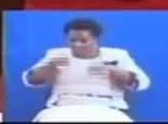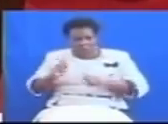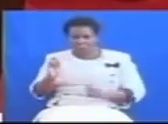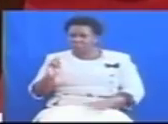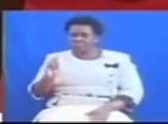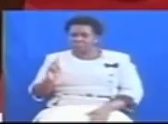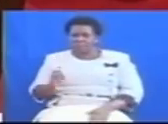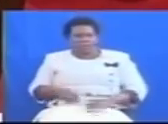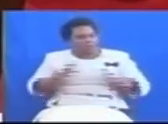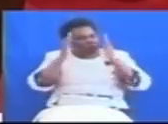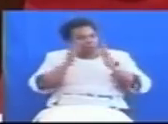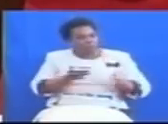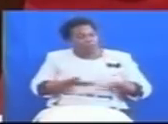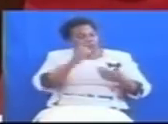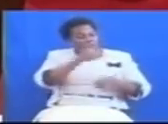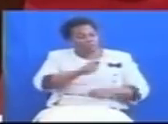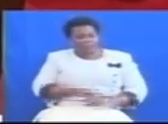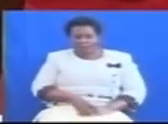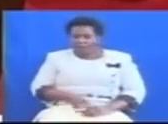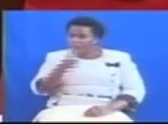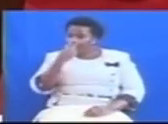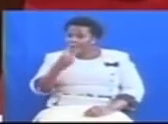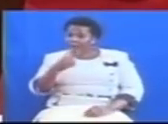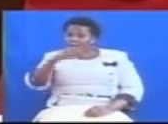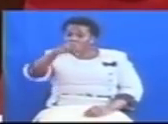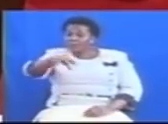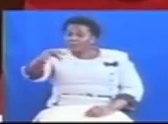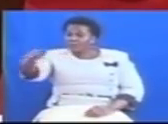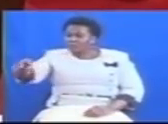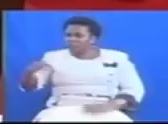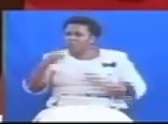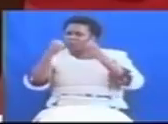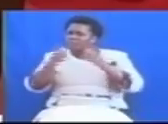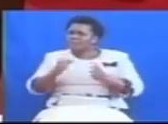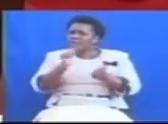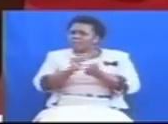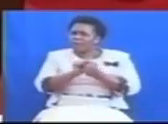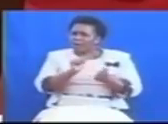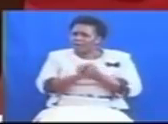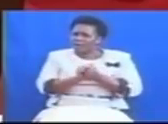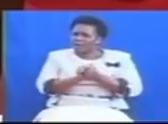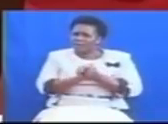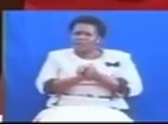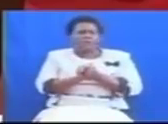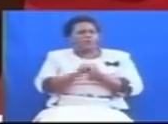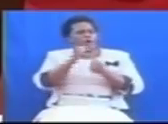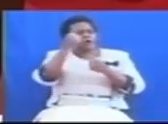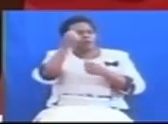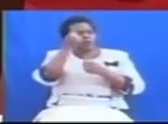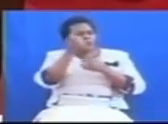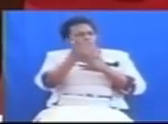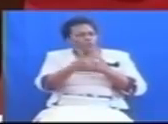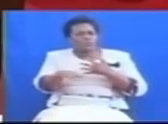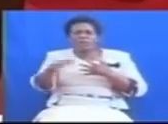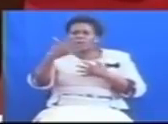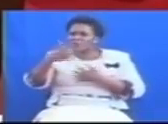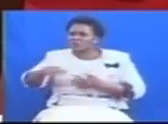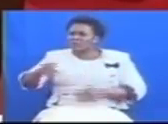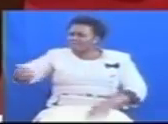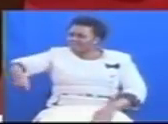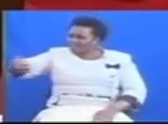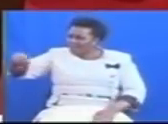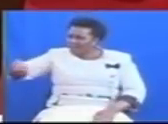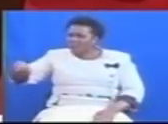tunavyoongea kwenye masoko yetu, wajasiriamali wengi wanauza mifuko mizuri, mifuko ambayo ni rafiki kwa mazingira, mifuko ambayo ni vikapu